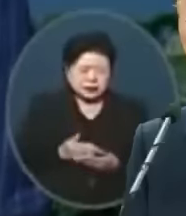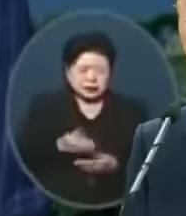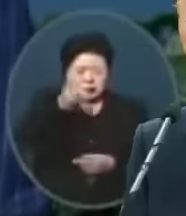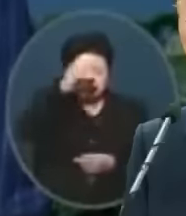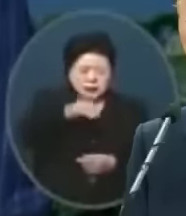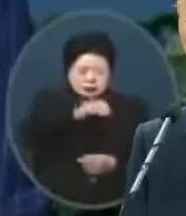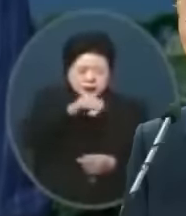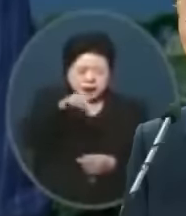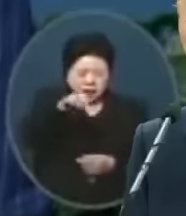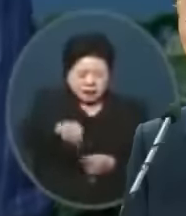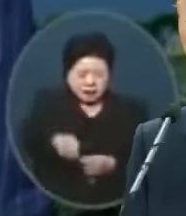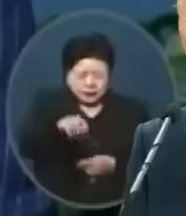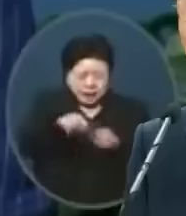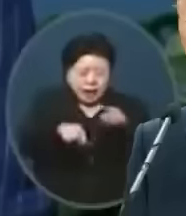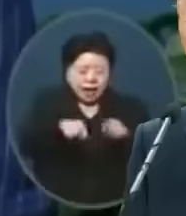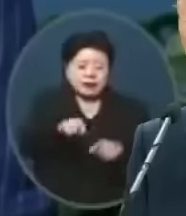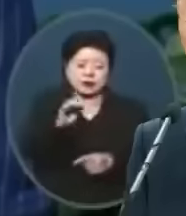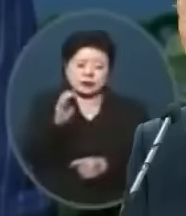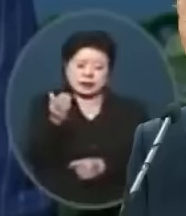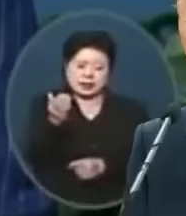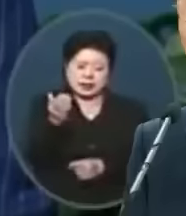나와야 되는 것입니다.